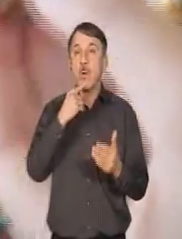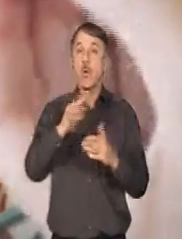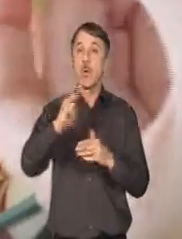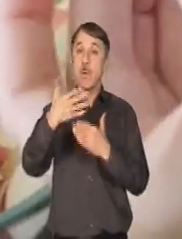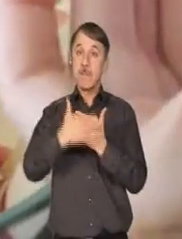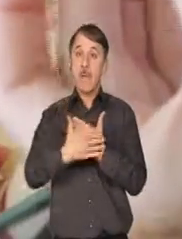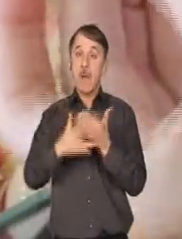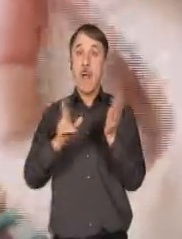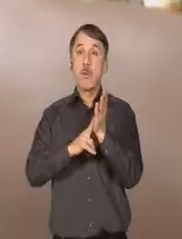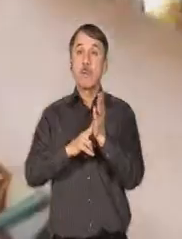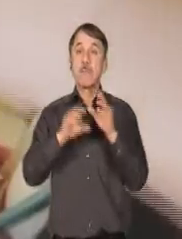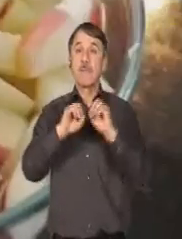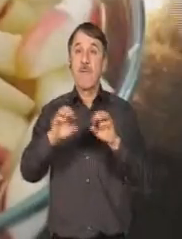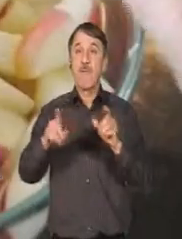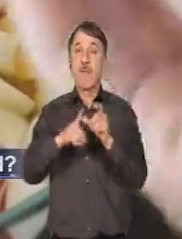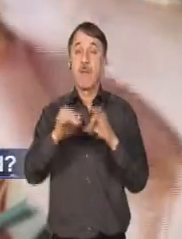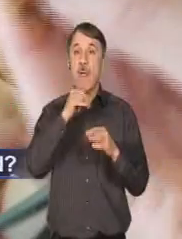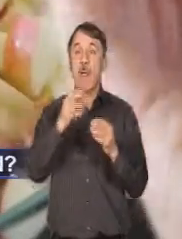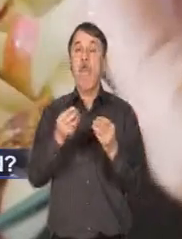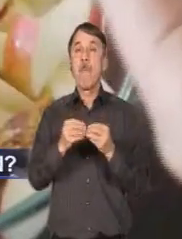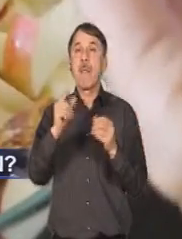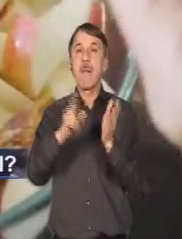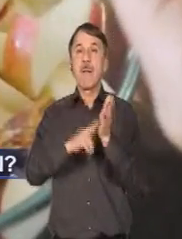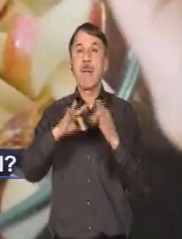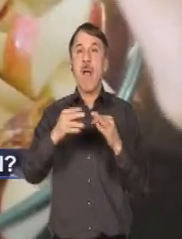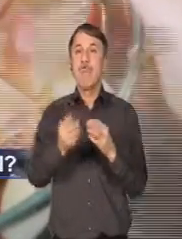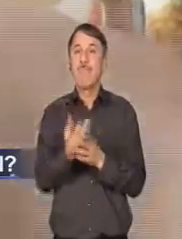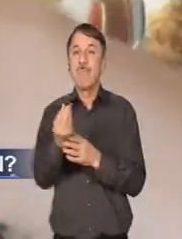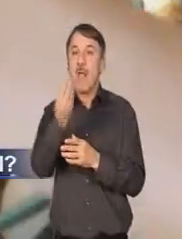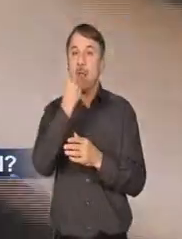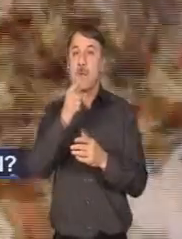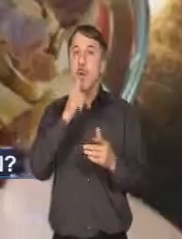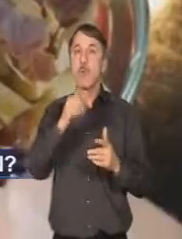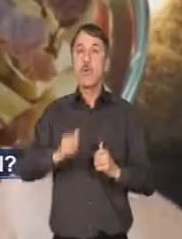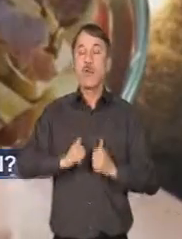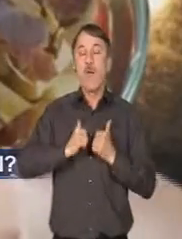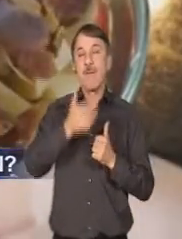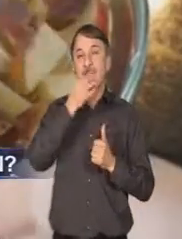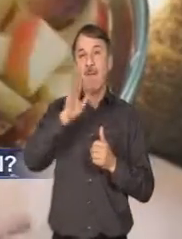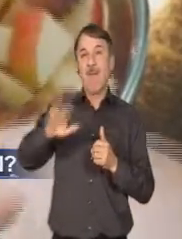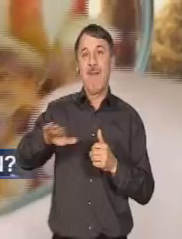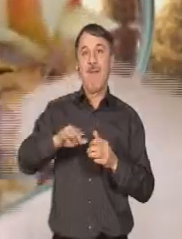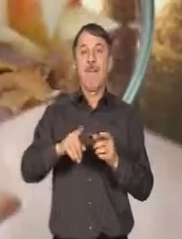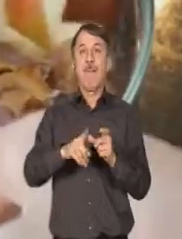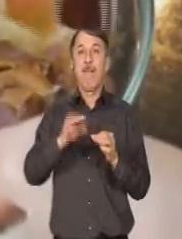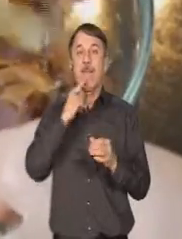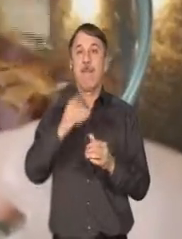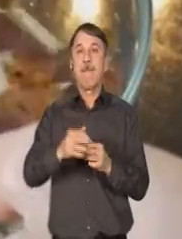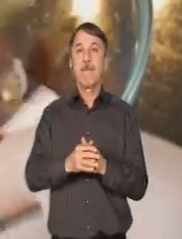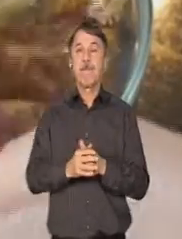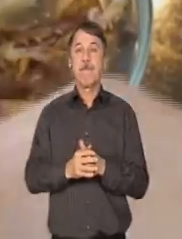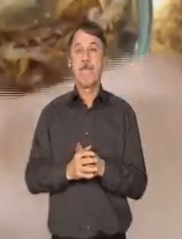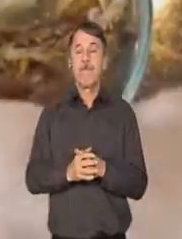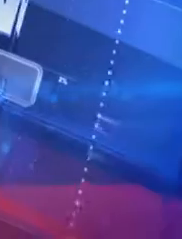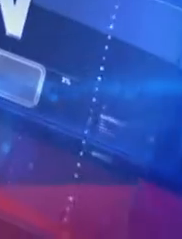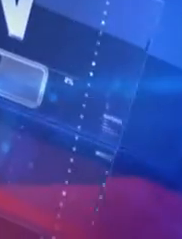Sa druge strane, nutricionisti savjetuju zdravu biljnu ishranu sa povremenim unošenjem i životinskih namirnica, poput sira, jaja i